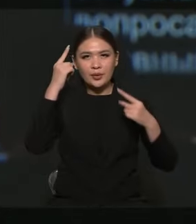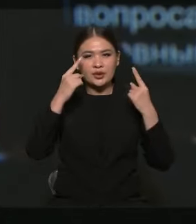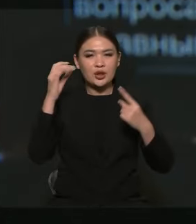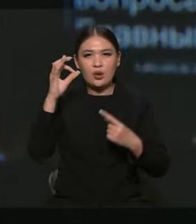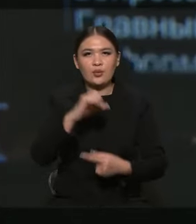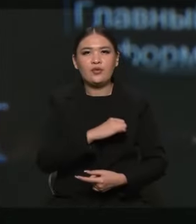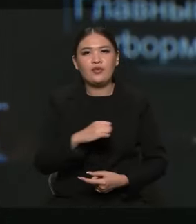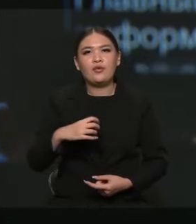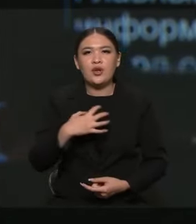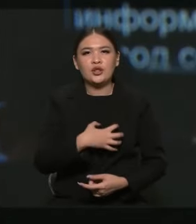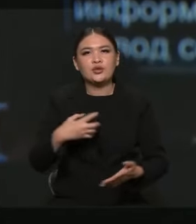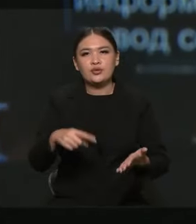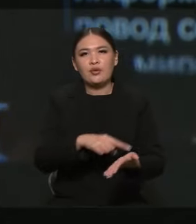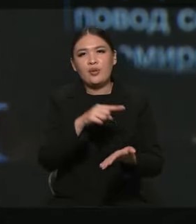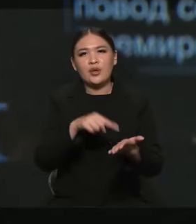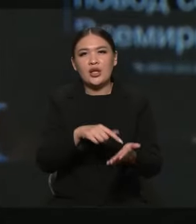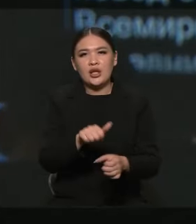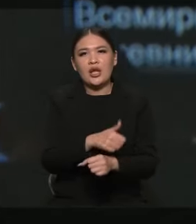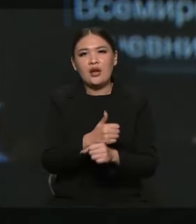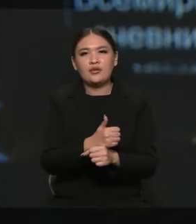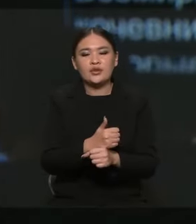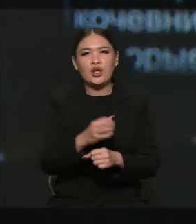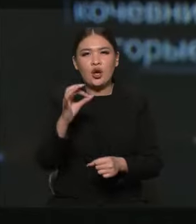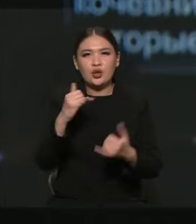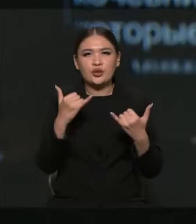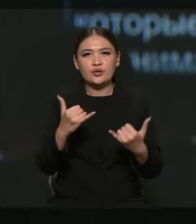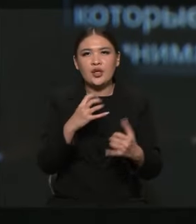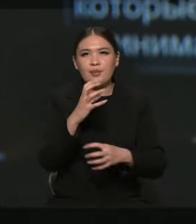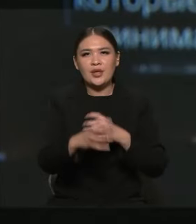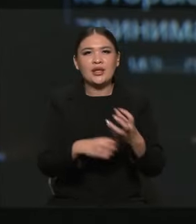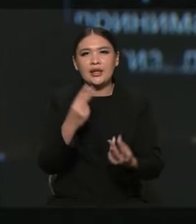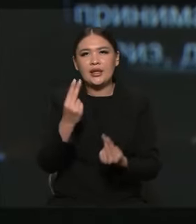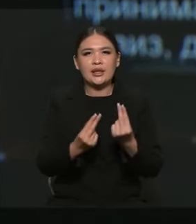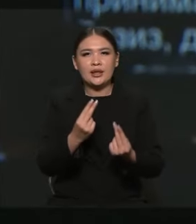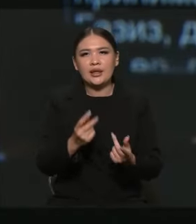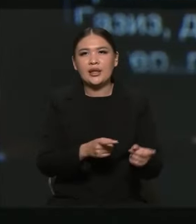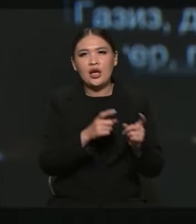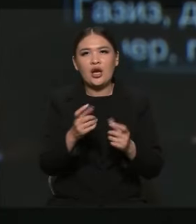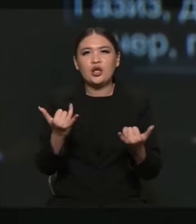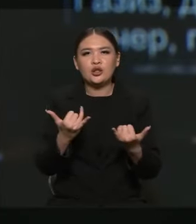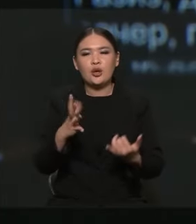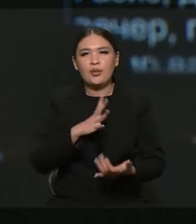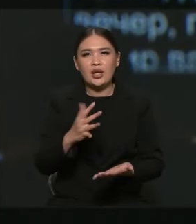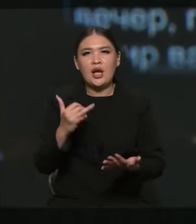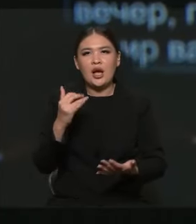самым актуальным вопросам. И главный информационный повод сегодня – Всемирные игры кочевников, которые в этот раз